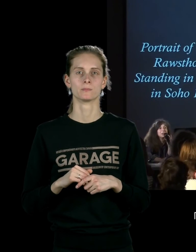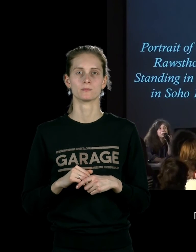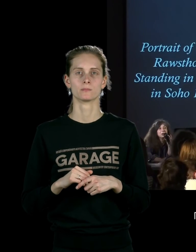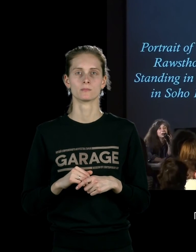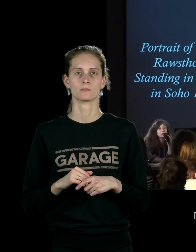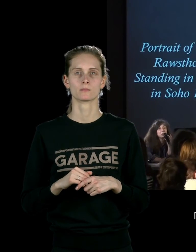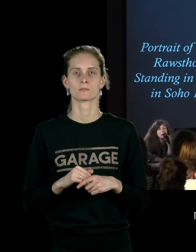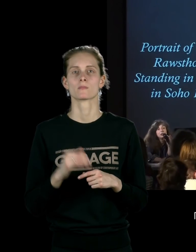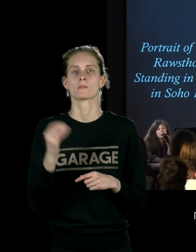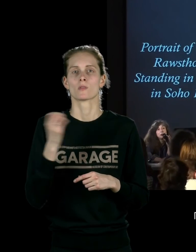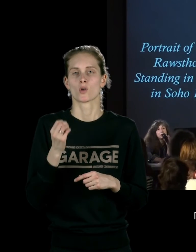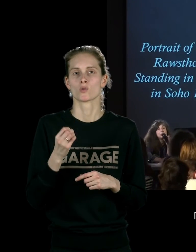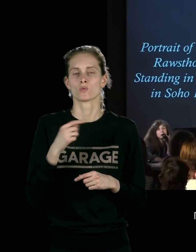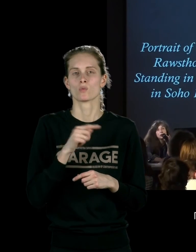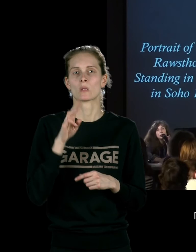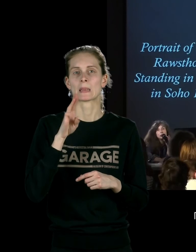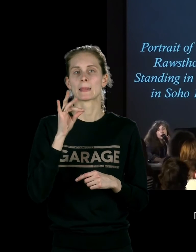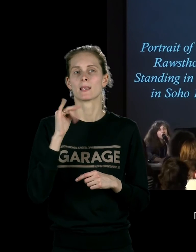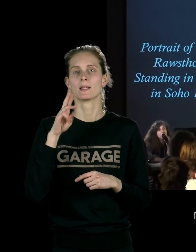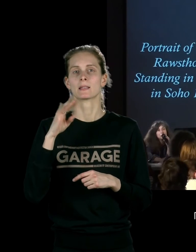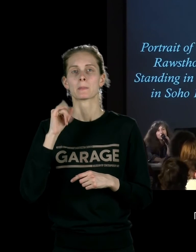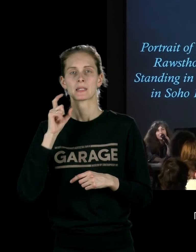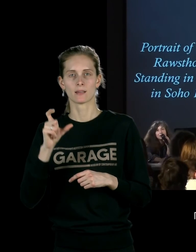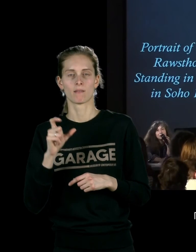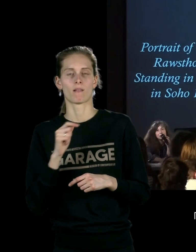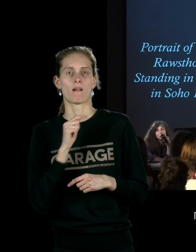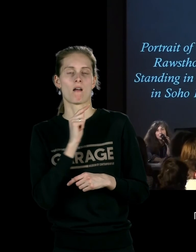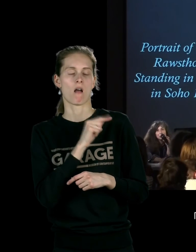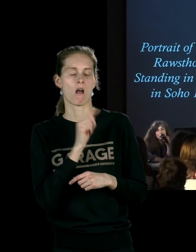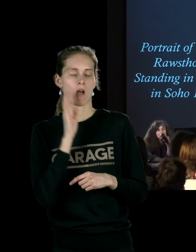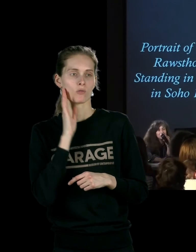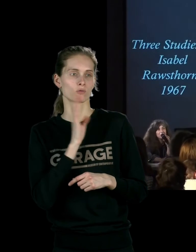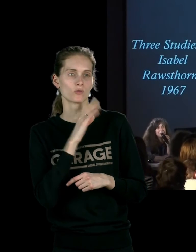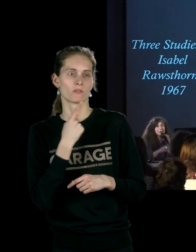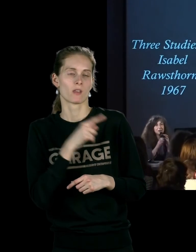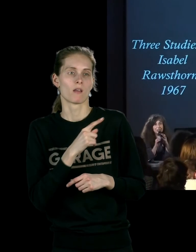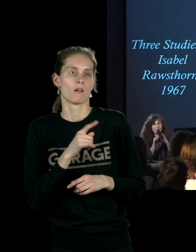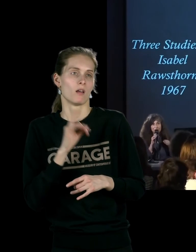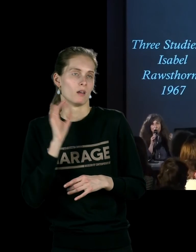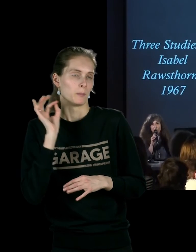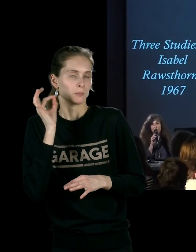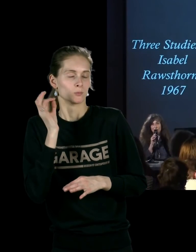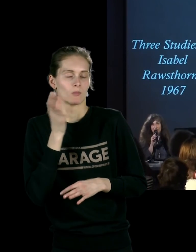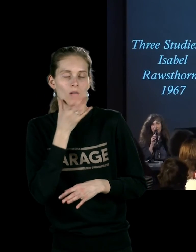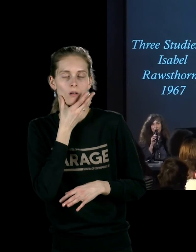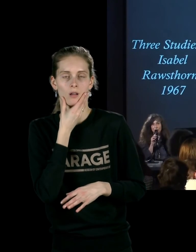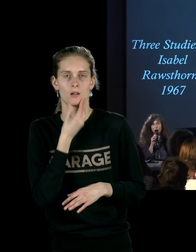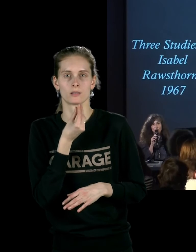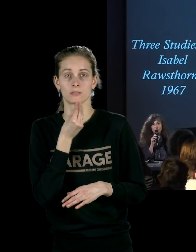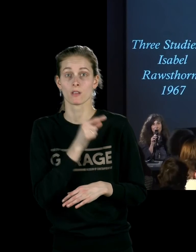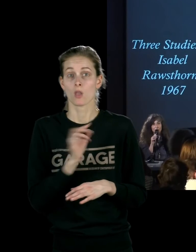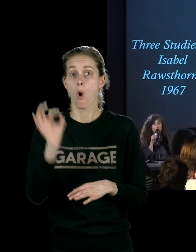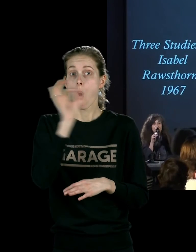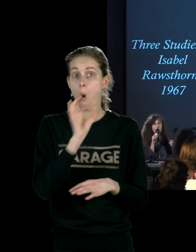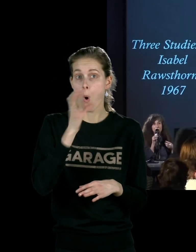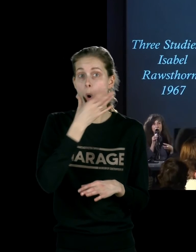Еще один триптих. Портреты тоже похожи. Он считал эту женщину безумно красивой, но при этом то, что он рисовал, это не история о красоте и уродстве,